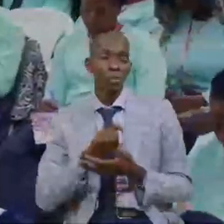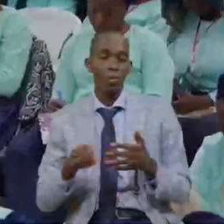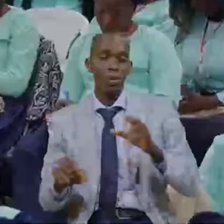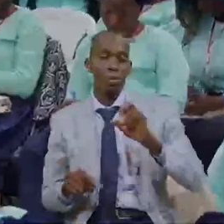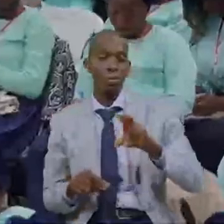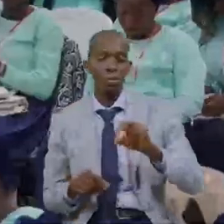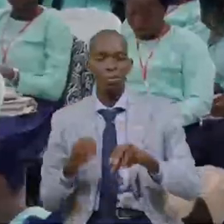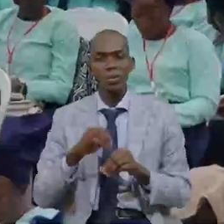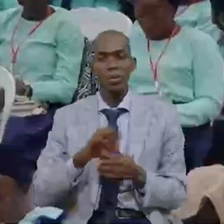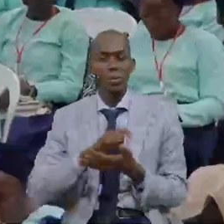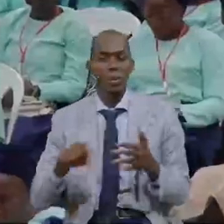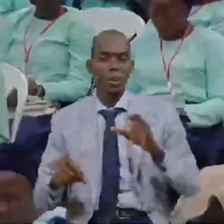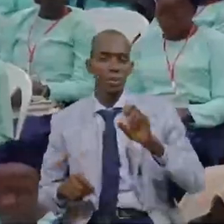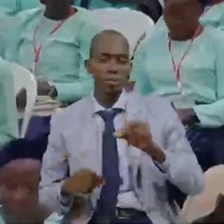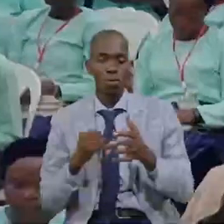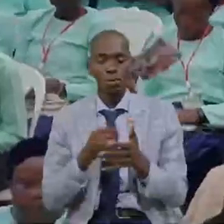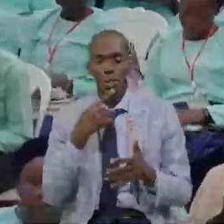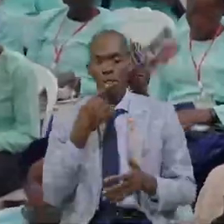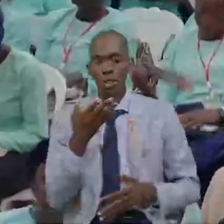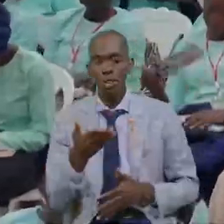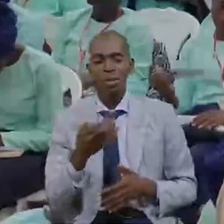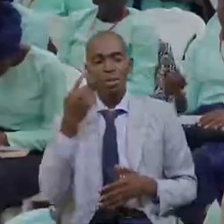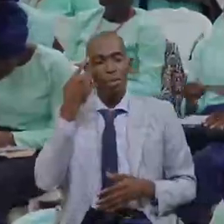Verset 12, il dit,